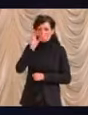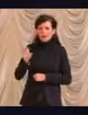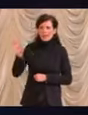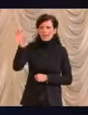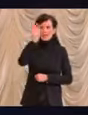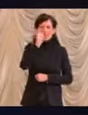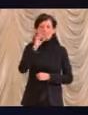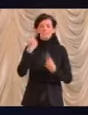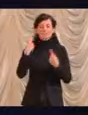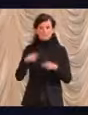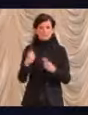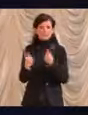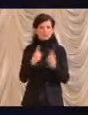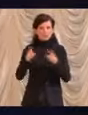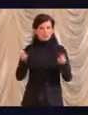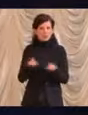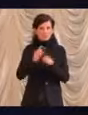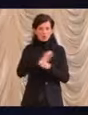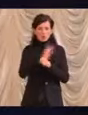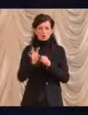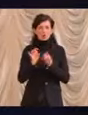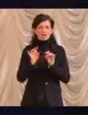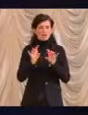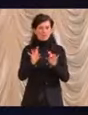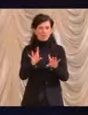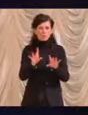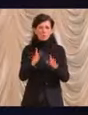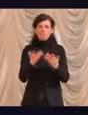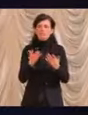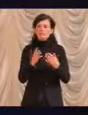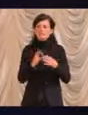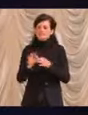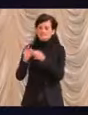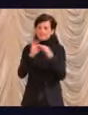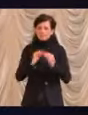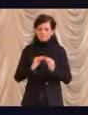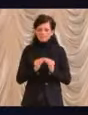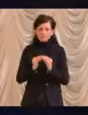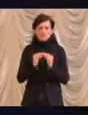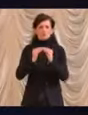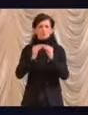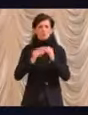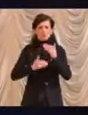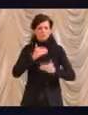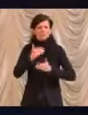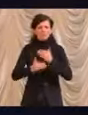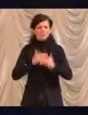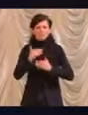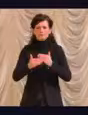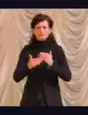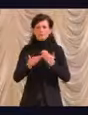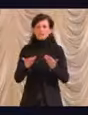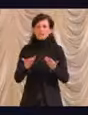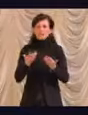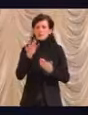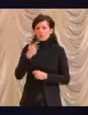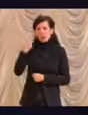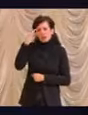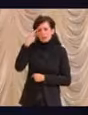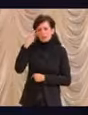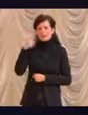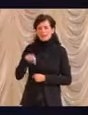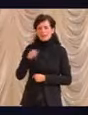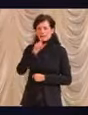dal coronavirus. Quindi volevo sapere se concretamente ci sono delle proposte o stiamo come